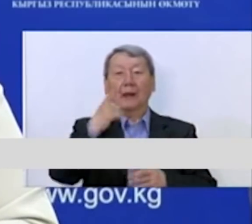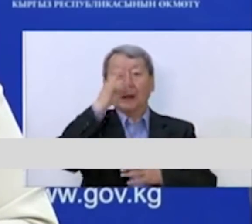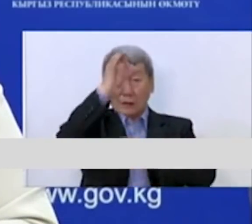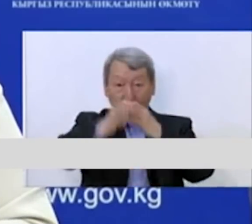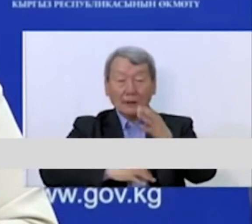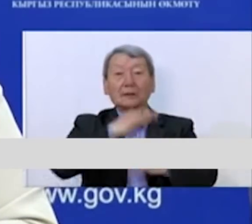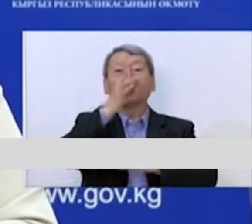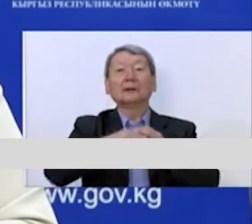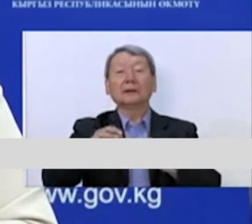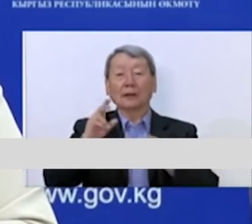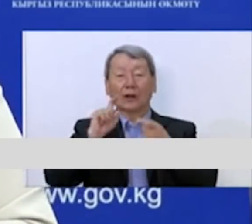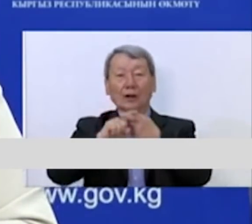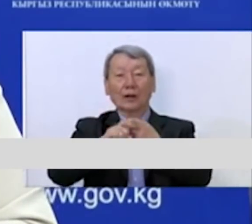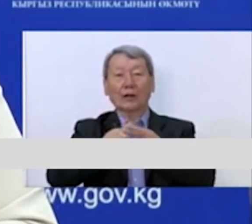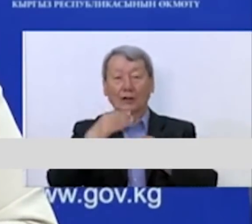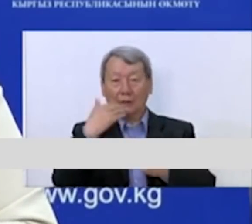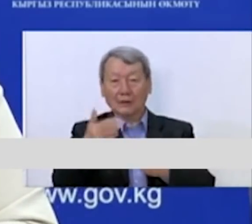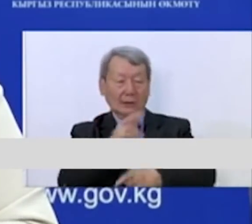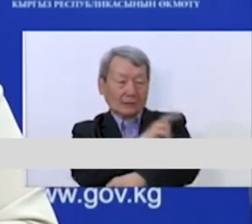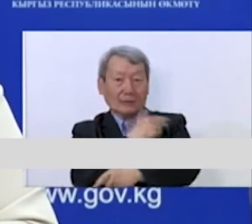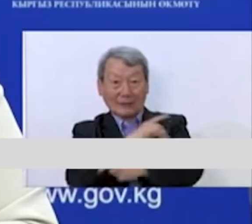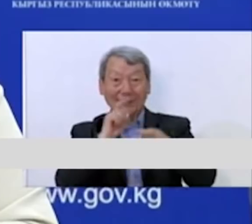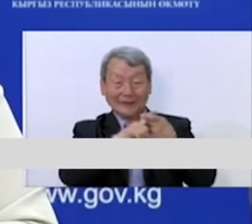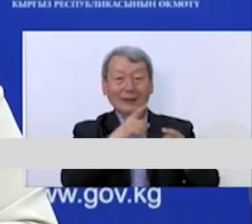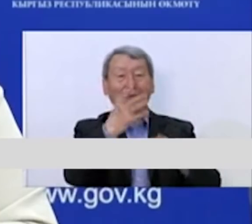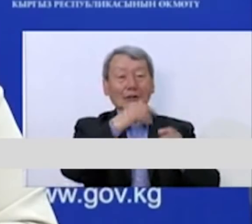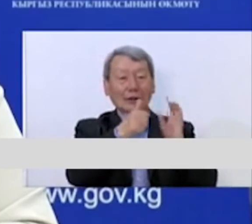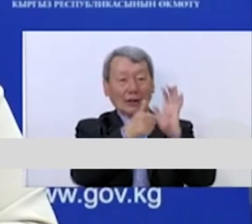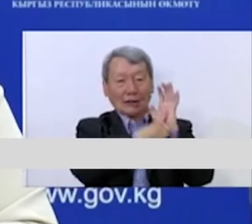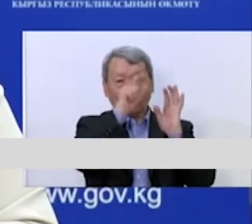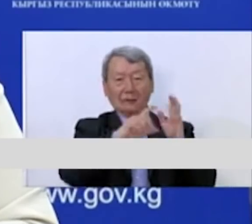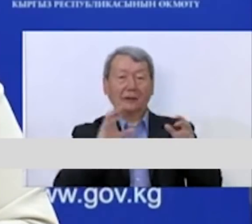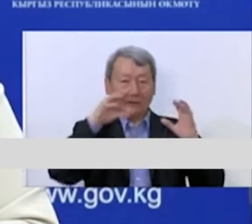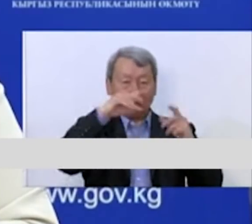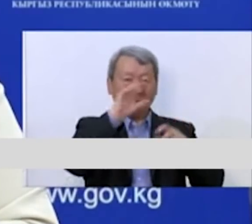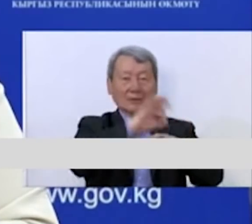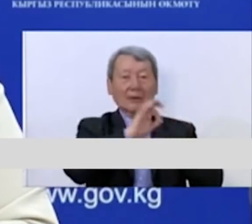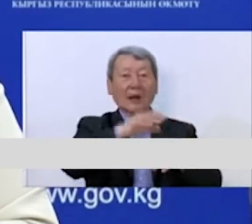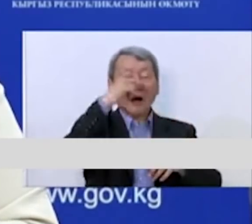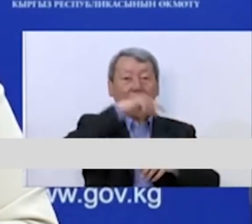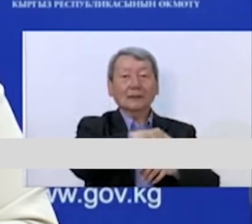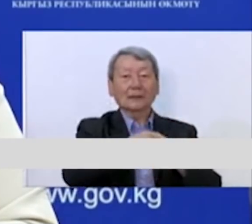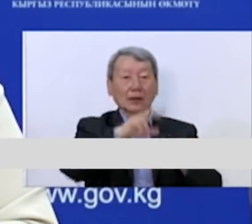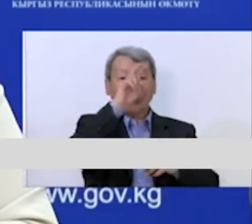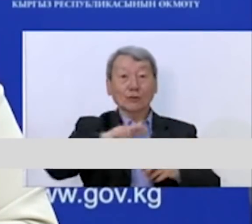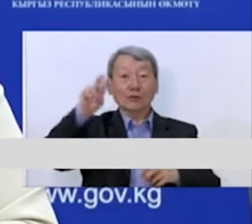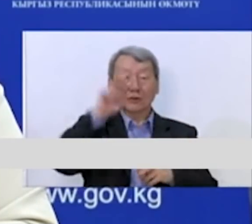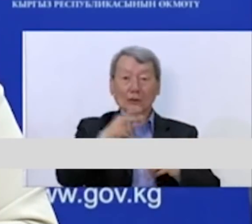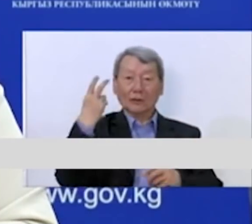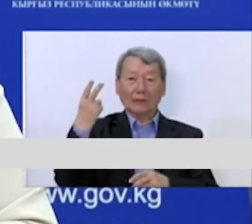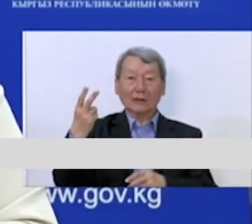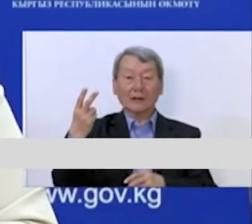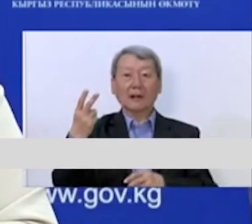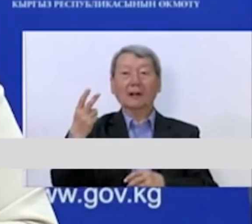Бир сутка ичинде коронавирус жуктуруп алган медицина кызматкерлердин саны 6 түздү. Алардын ичинен Бишкек шаарында